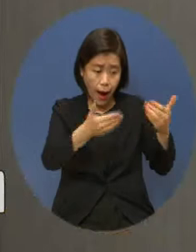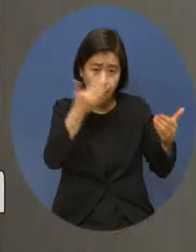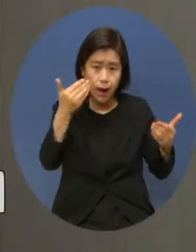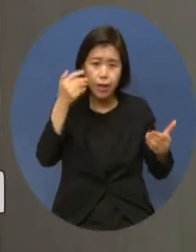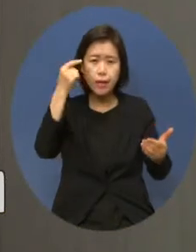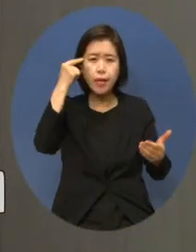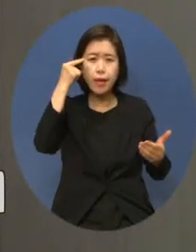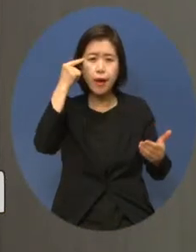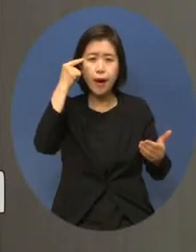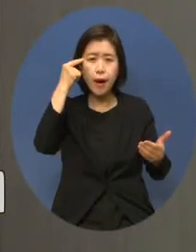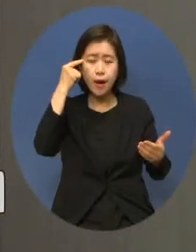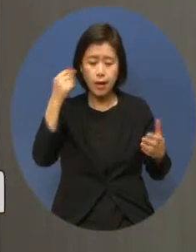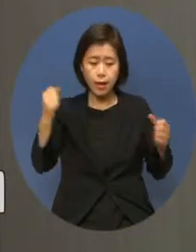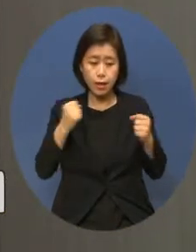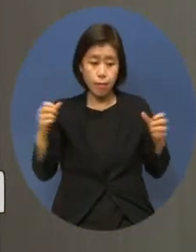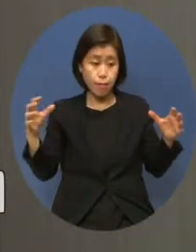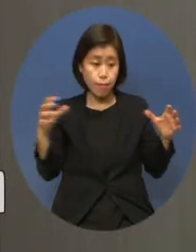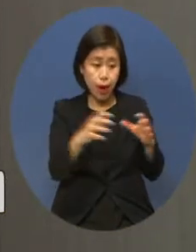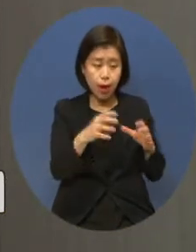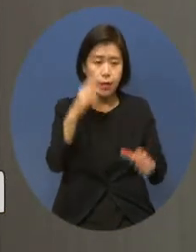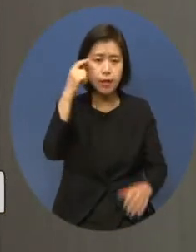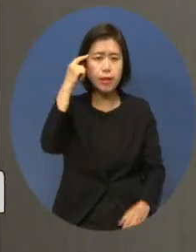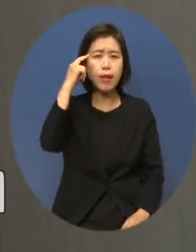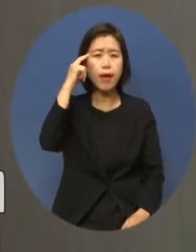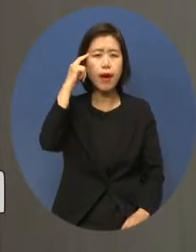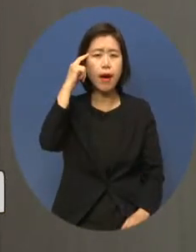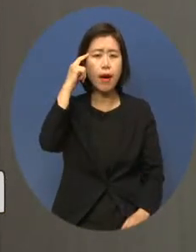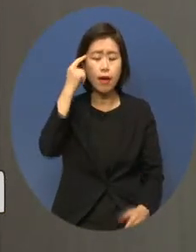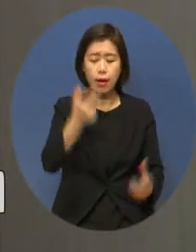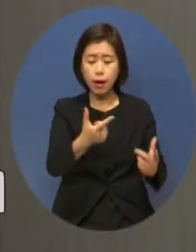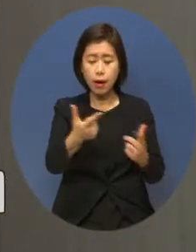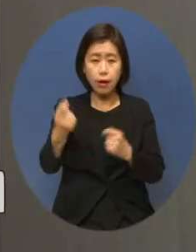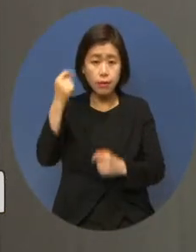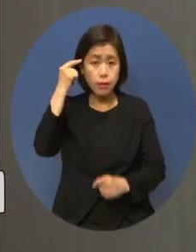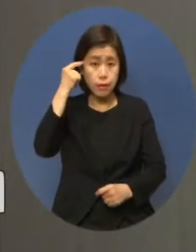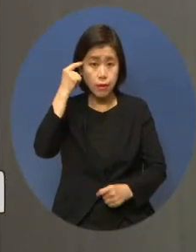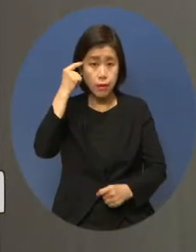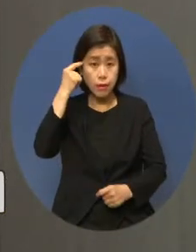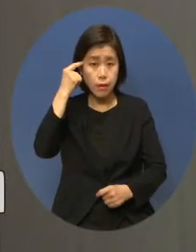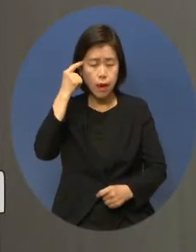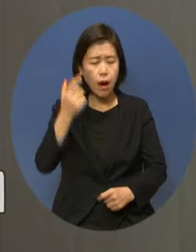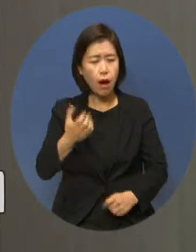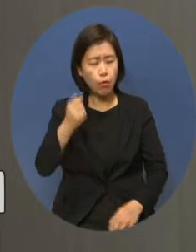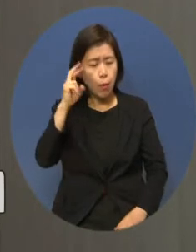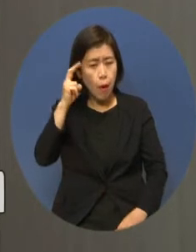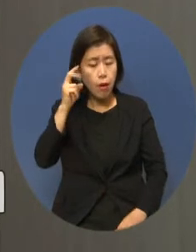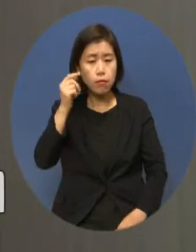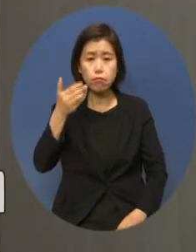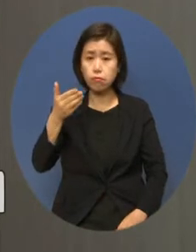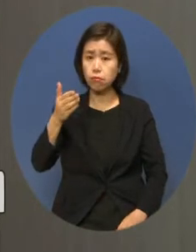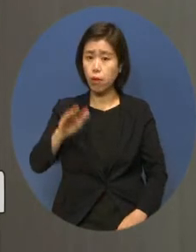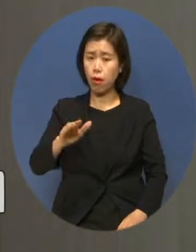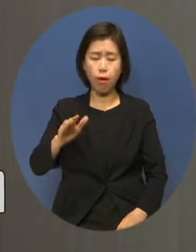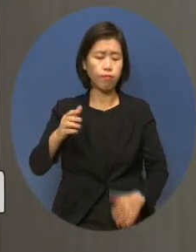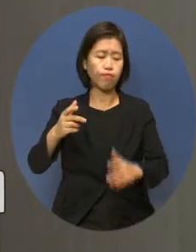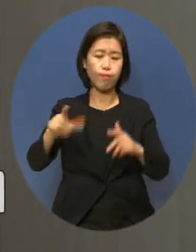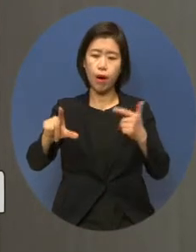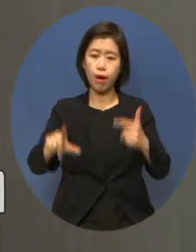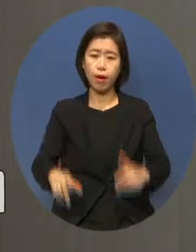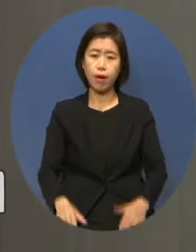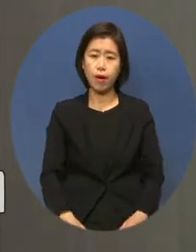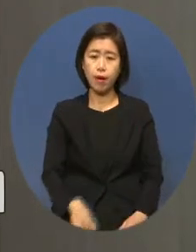않도록 어떻게 방법을 강구할 것인지를 다 같이 고민하게 될 거라고 생각했거든요. 근데 안타깝게도 그